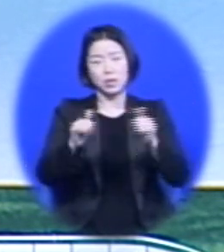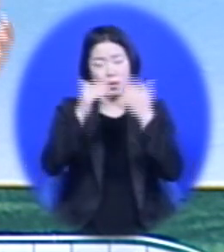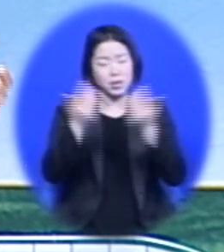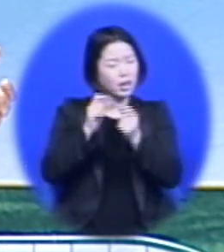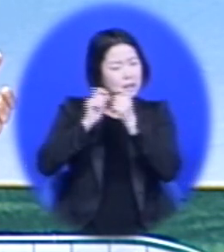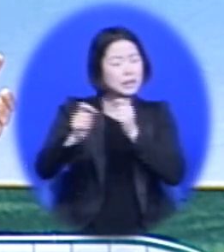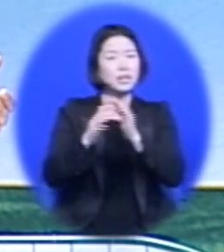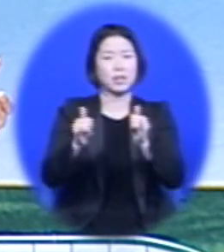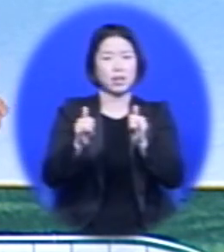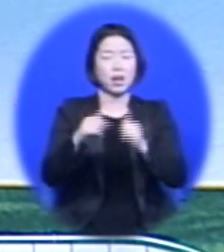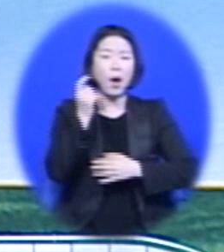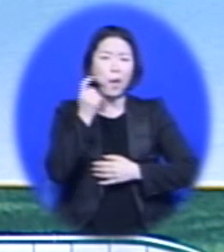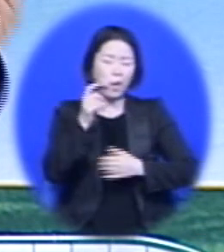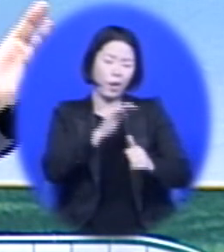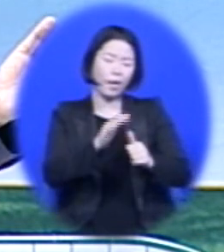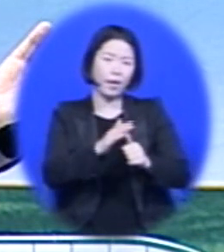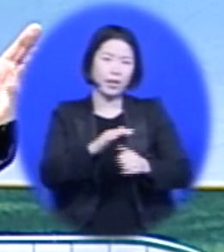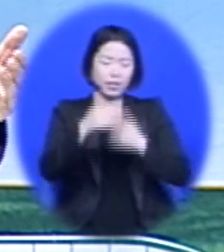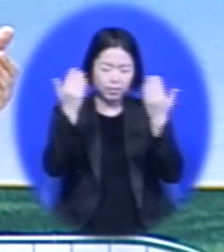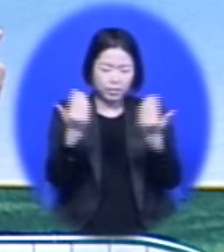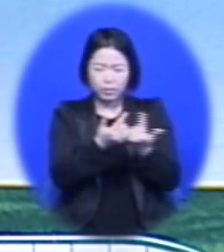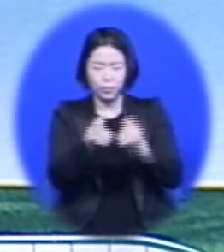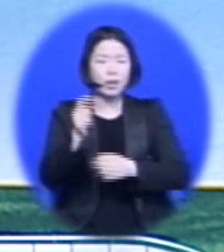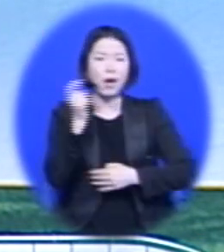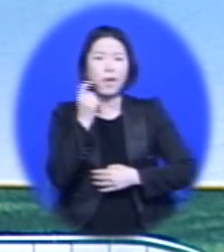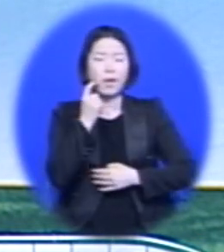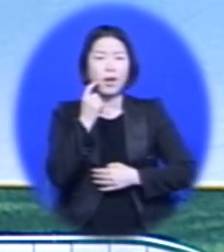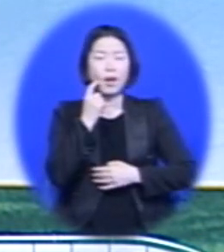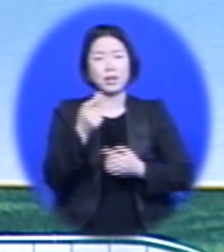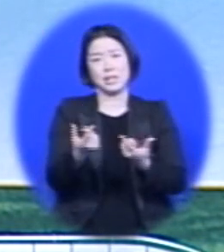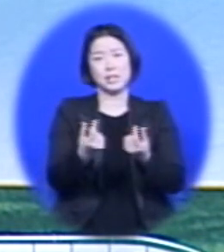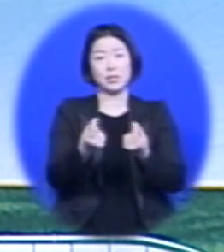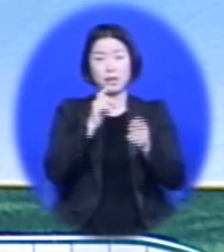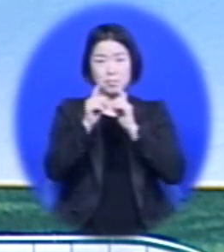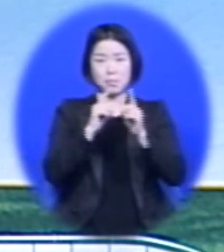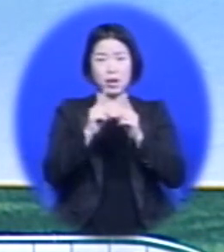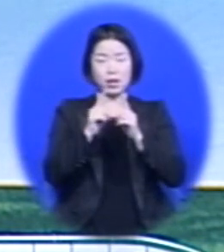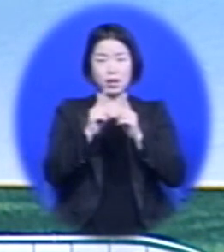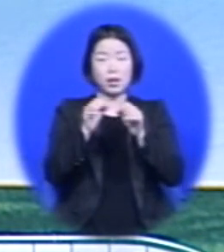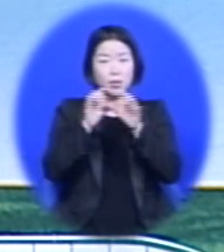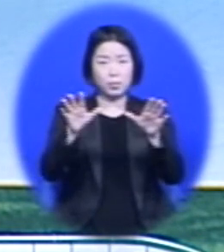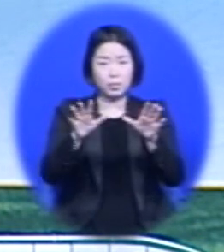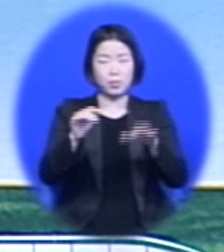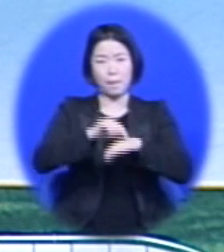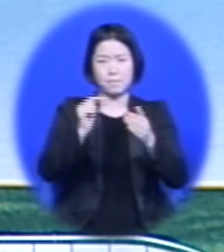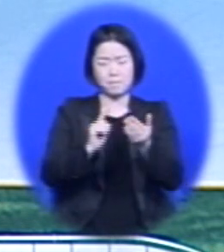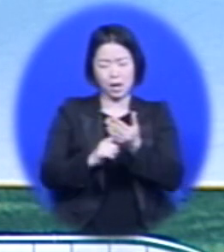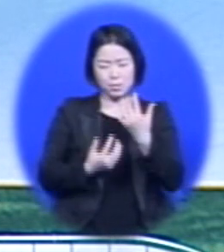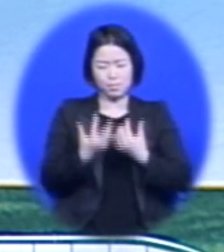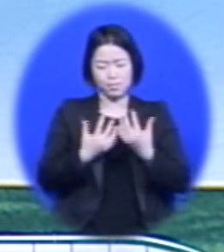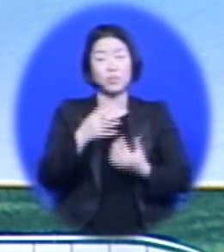다 위선자다. 다 거짓말장이다. 이렇게 지금 막 사람들의 마음이 들끓는단